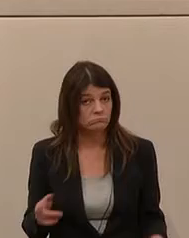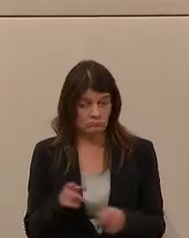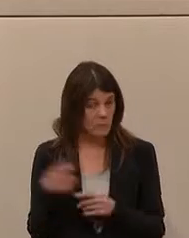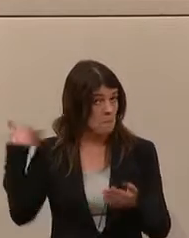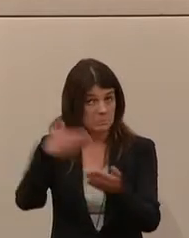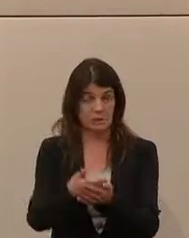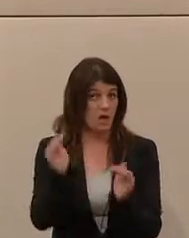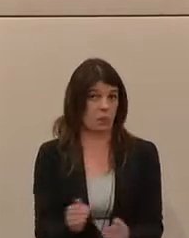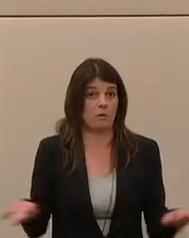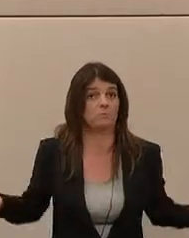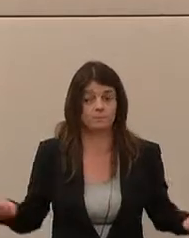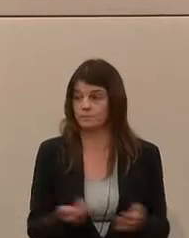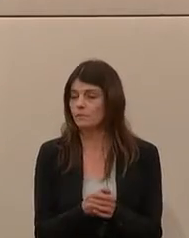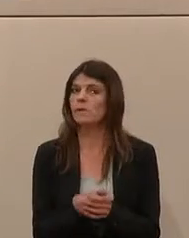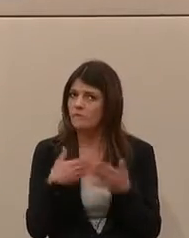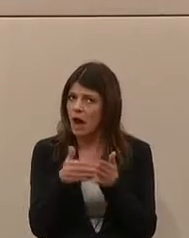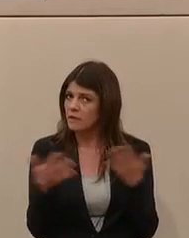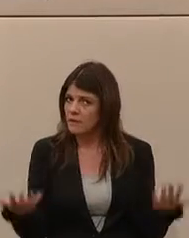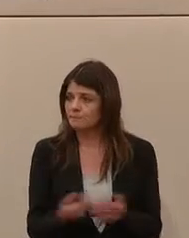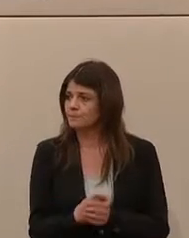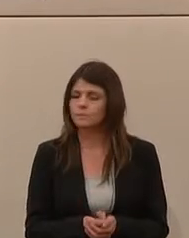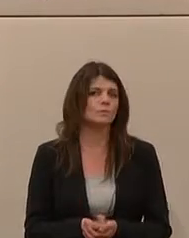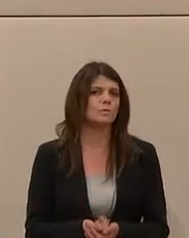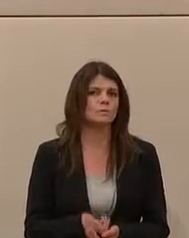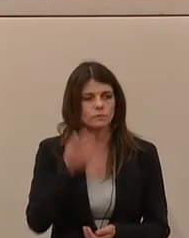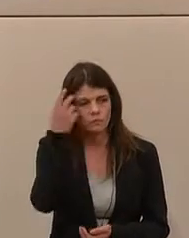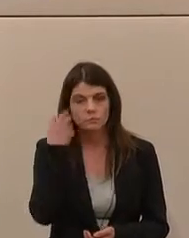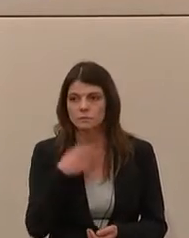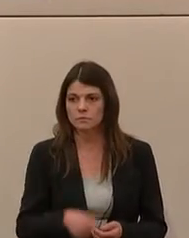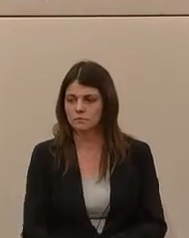bisher. Weiter geht's. Für